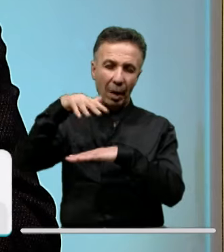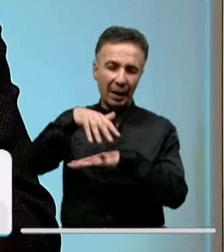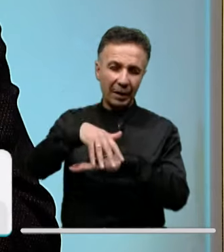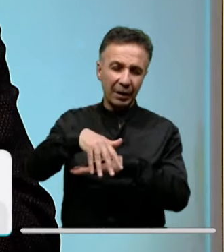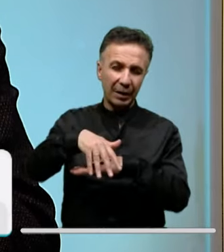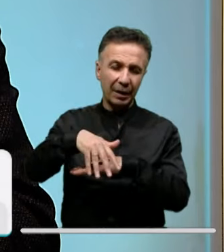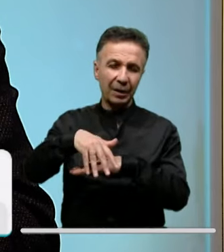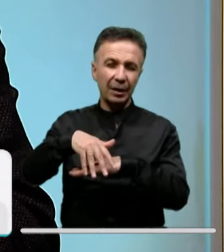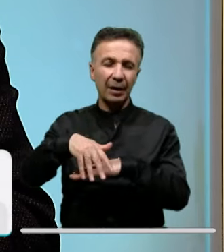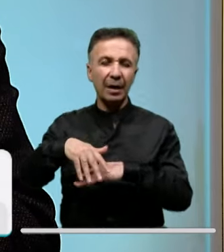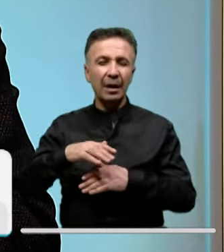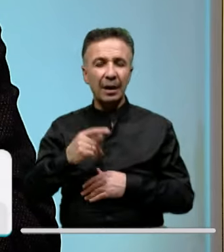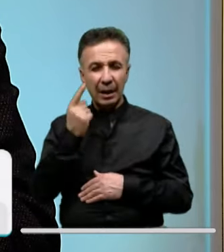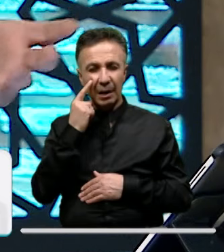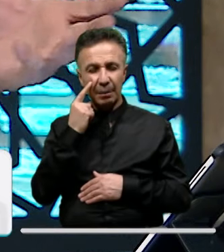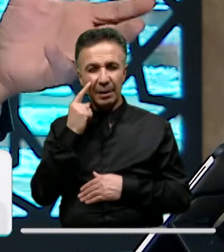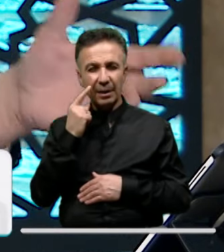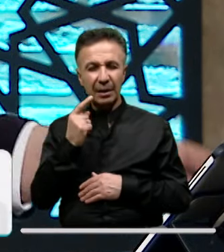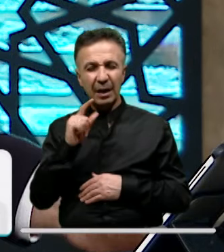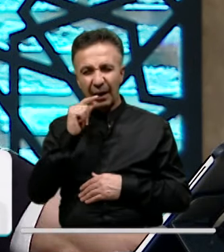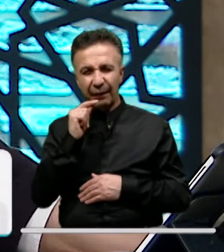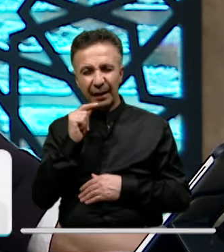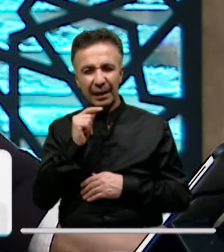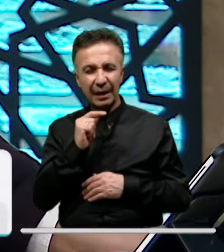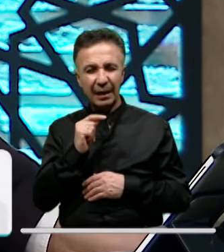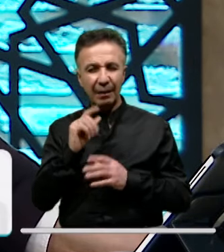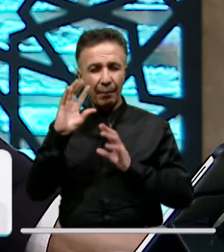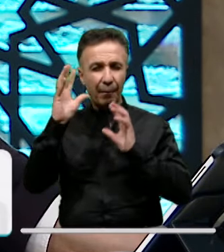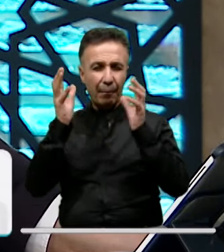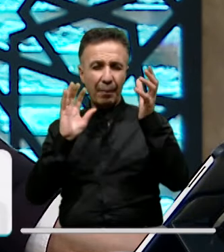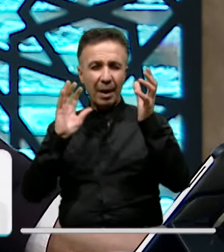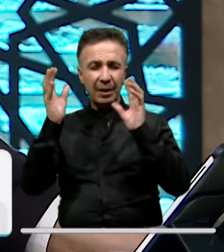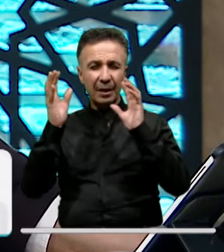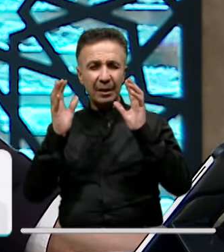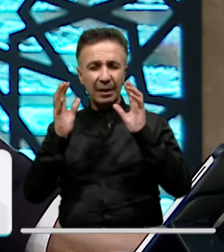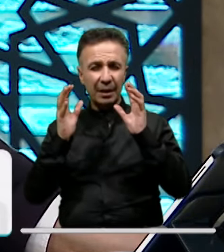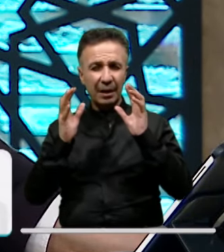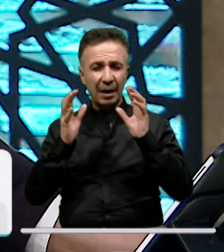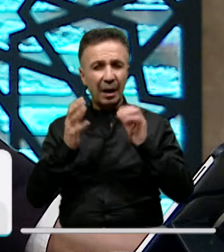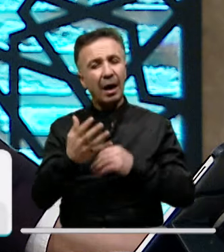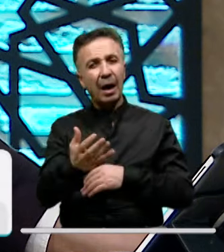devletimiz fındık bahçesi arazimizi istimlak etmiş durumda. Devlet su işleri de